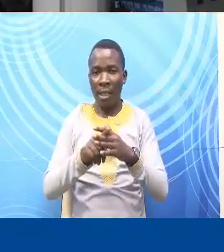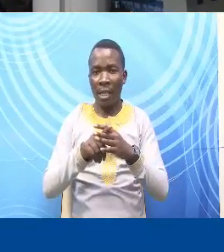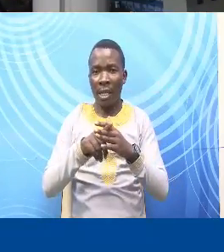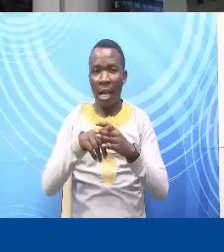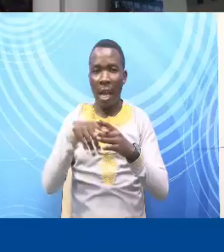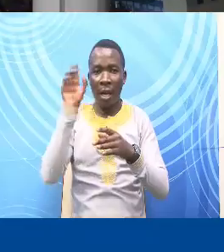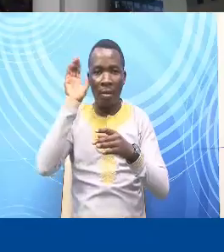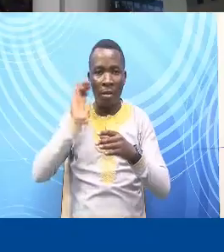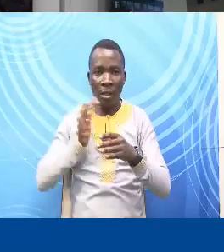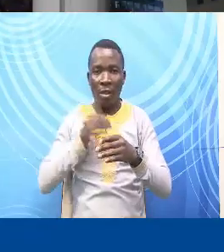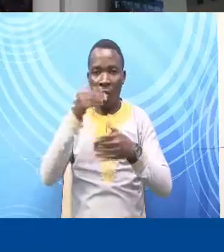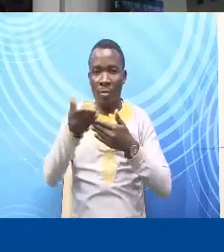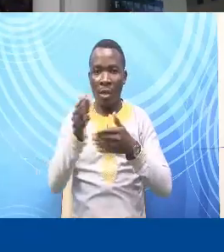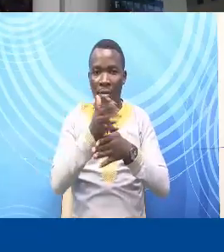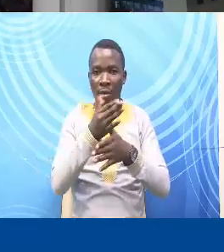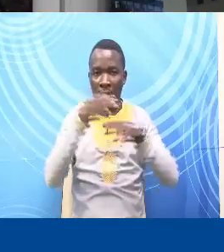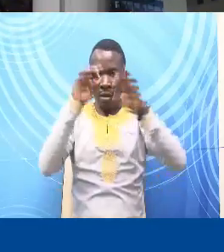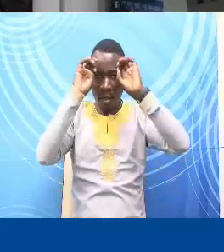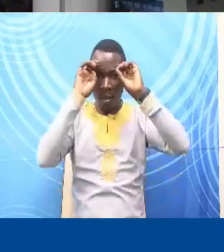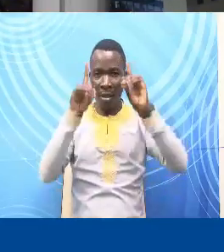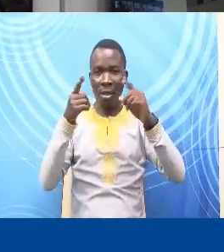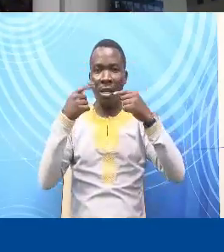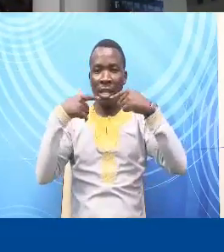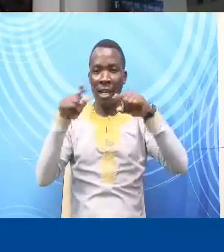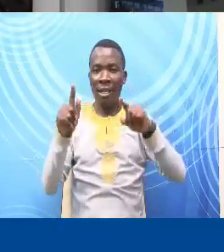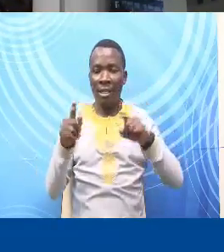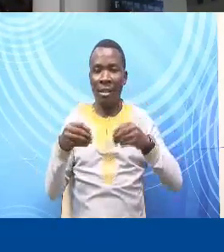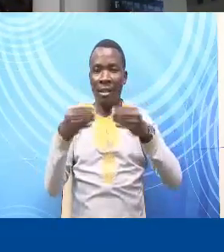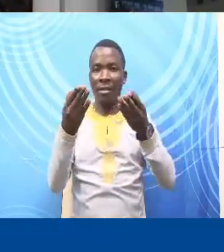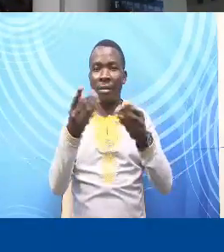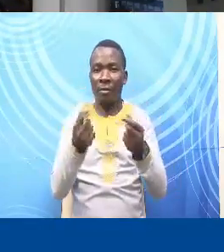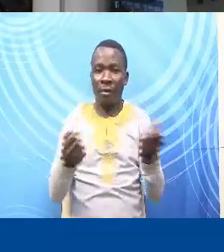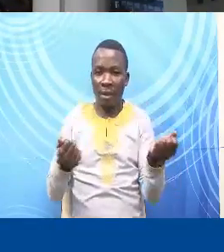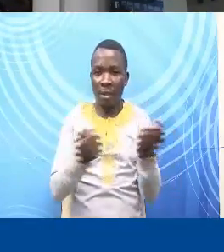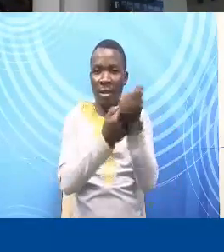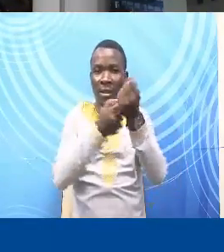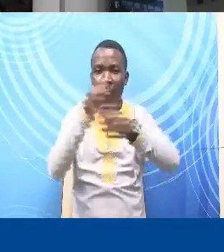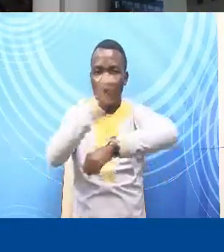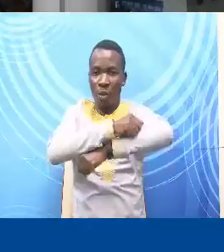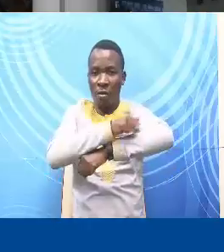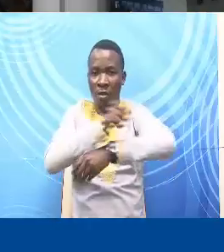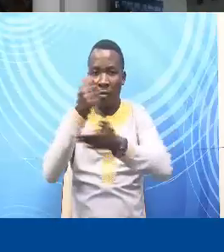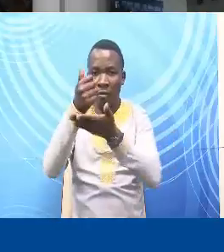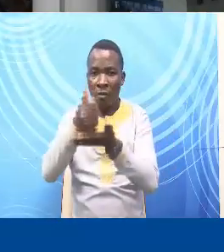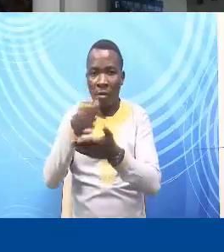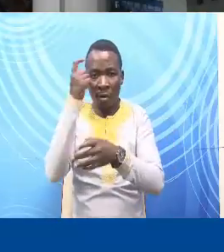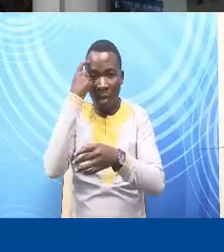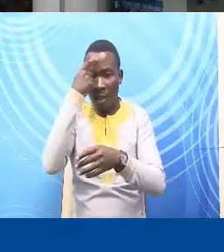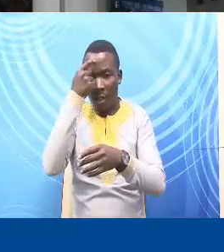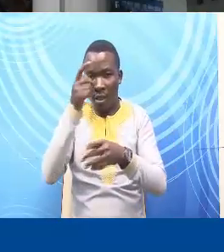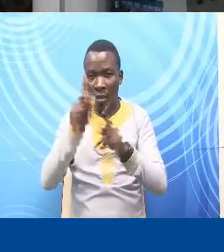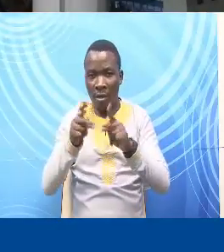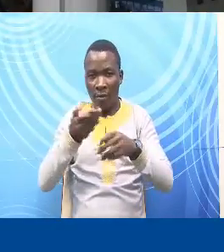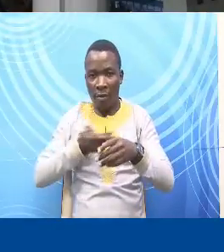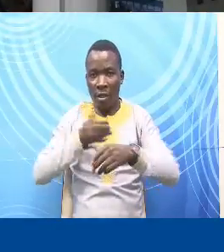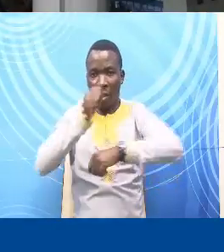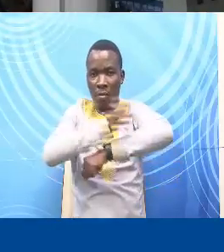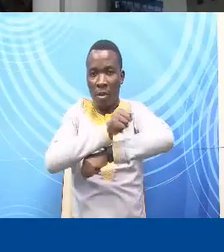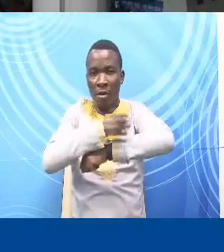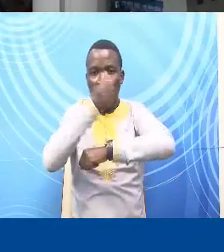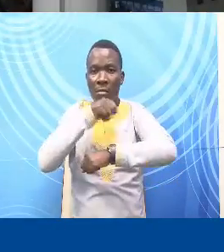yacu nyuma yaho ministeri y'uburezi itangaje ko igiye gutanga amafaranga y'ingoboka ku bigo by'amashuri bifashwa na leta afite ibigo by'ingenga bizwi